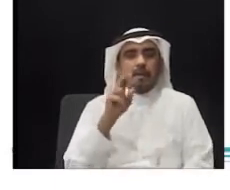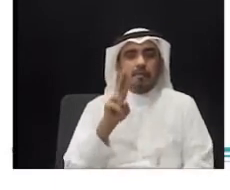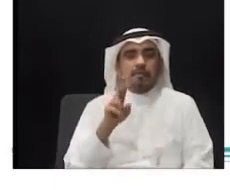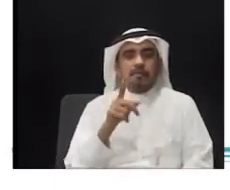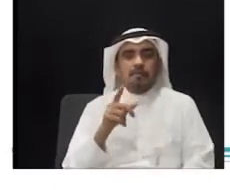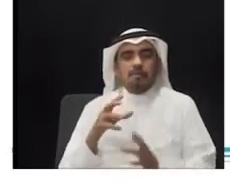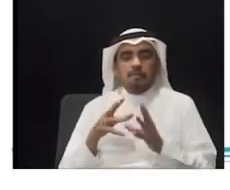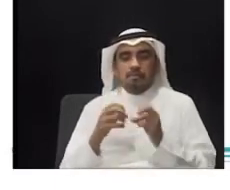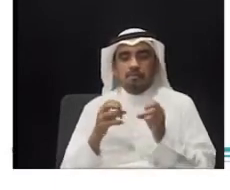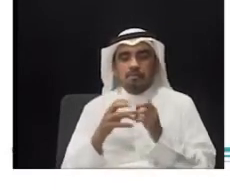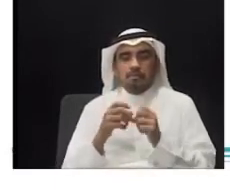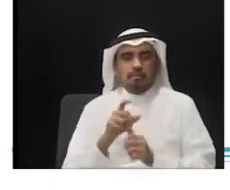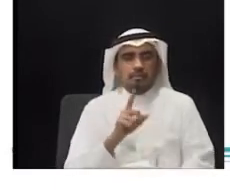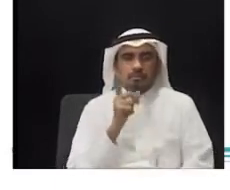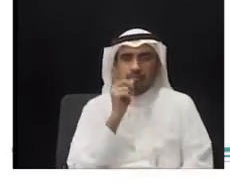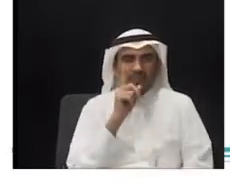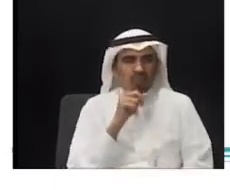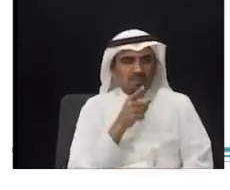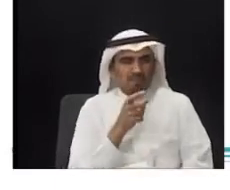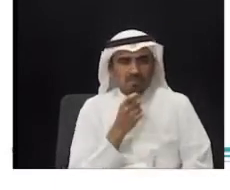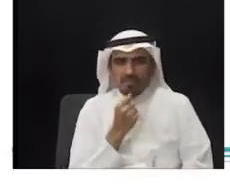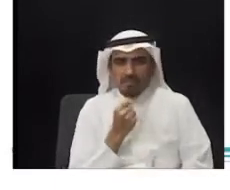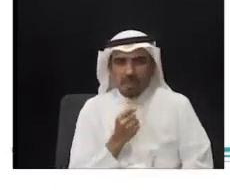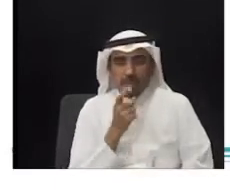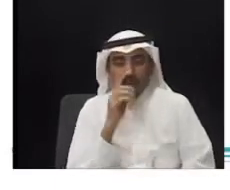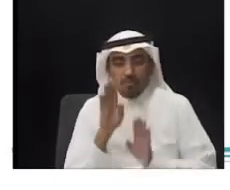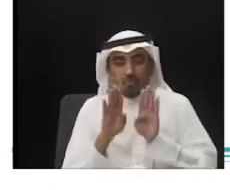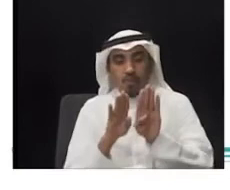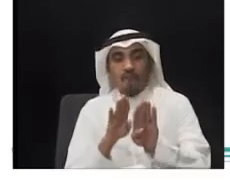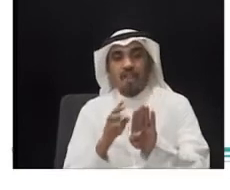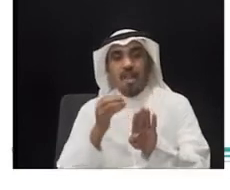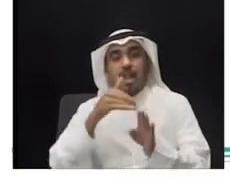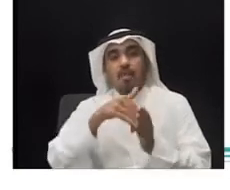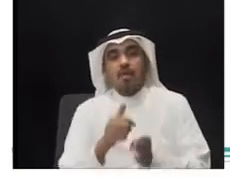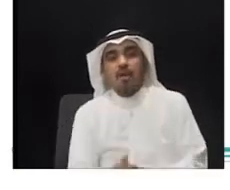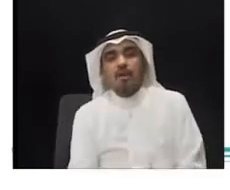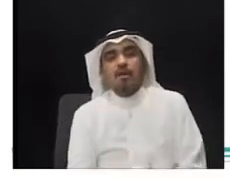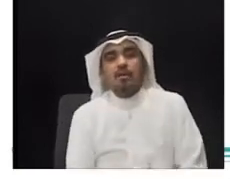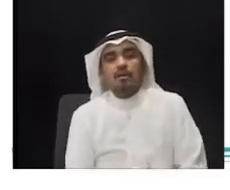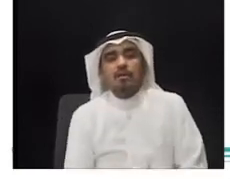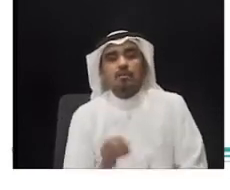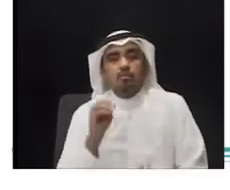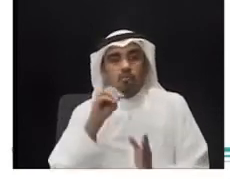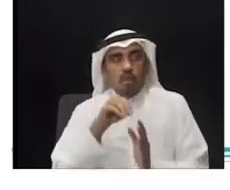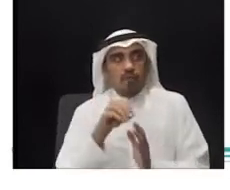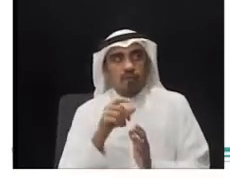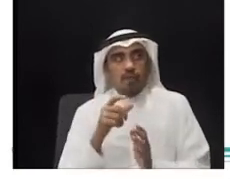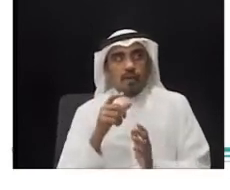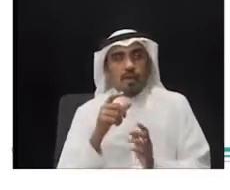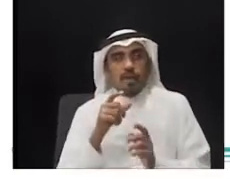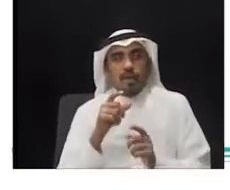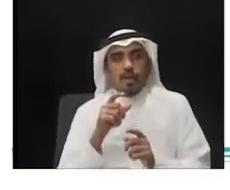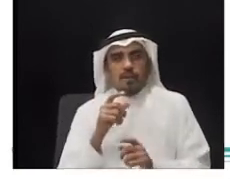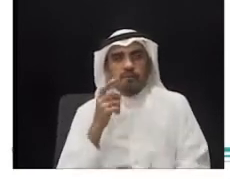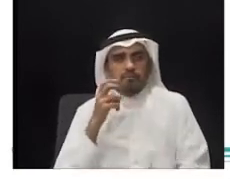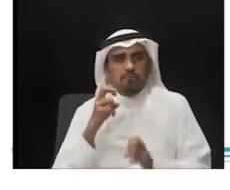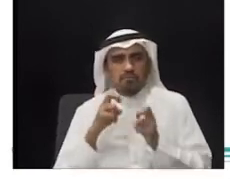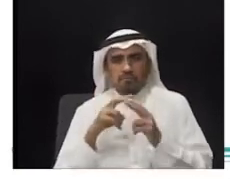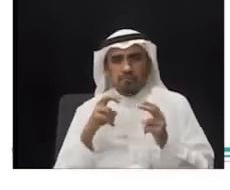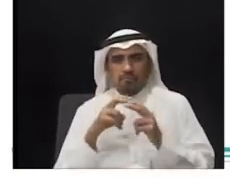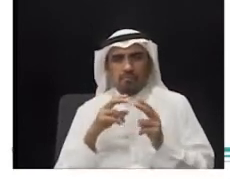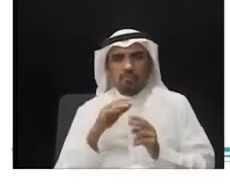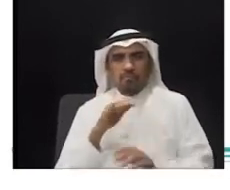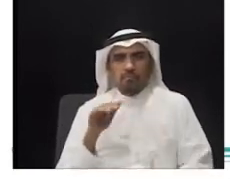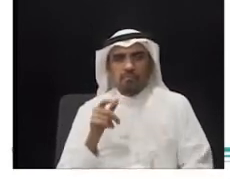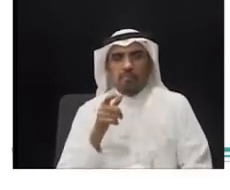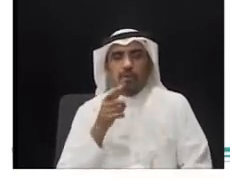ووقفنا، لما تم المعنى، وإنما يتم إذا ذكرنا المضاف إليه. المضاف يكون نكرة،